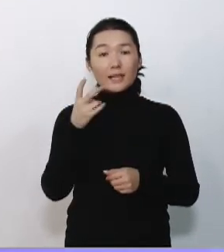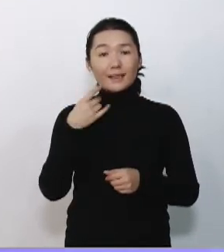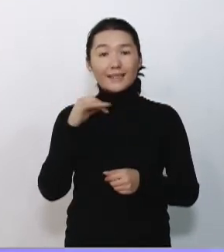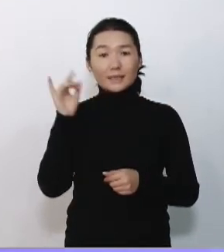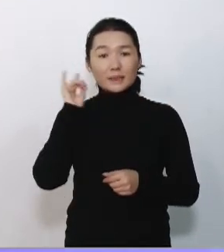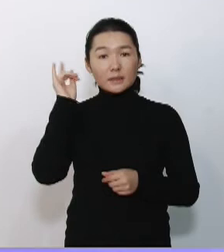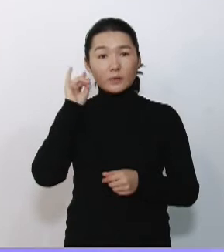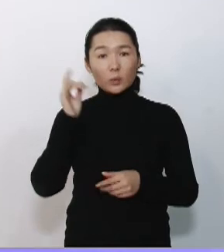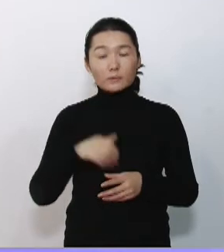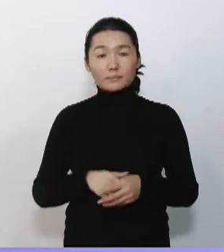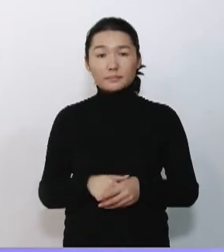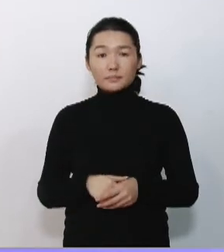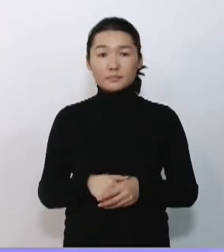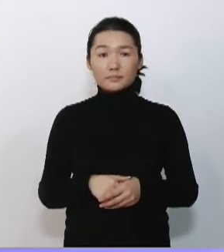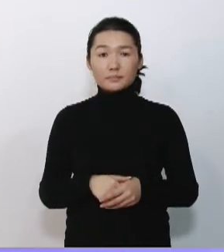звук.